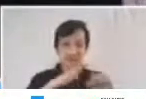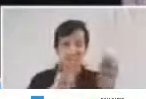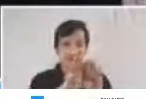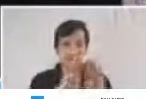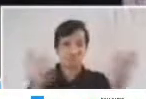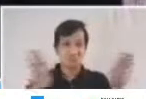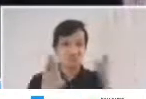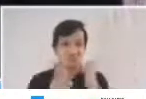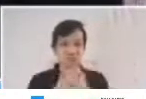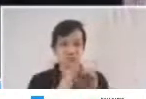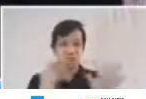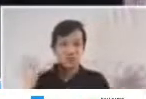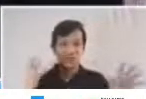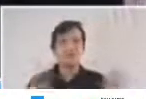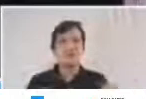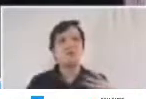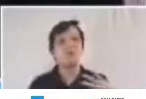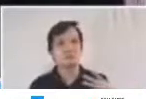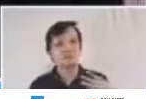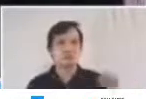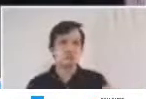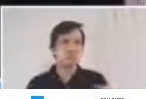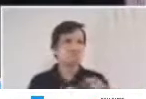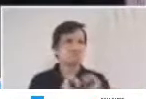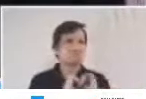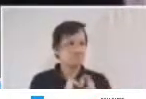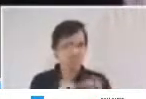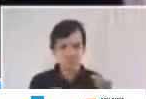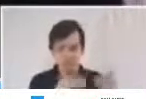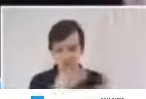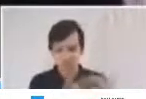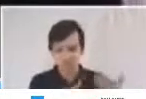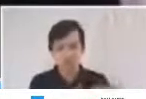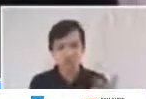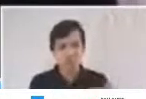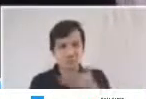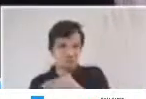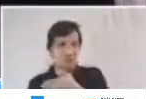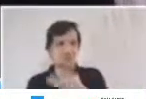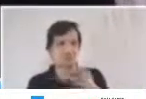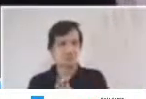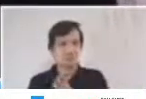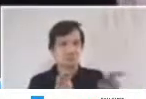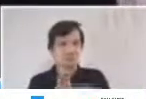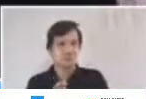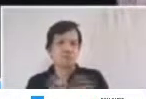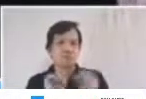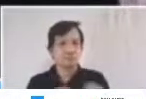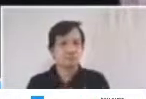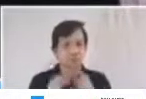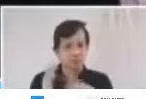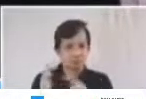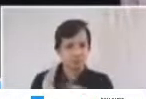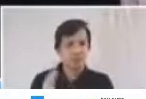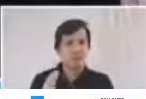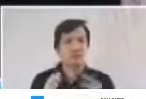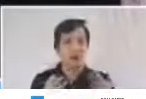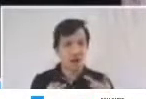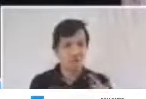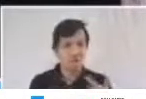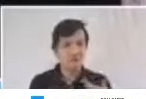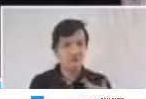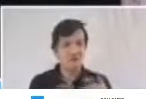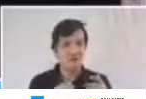po, na-cut yung linya. Yes, sir. Ma'am, ano-ano po ba yung serbisyong